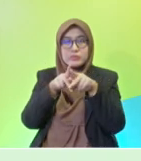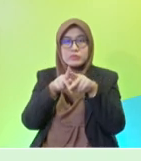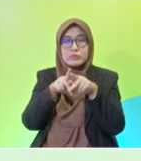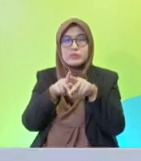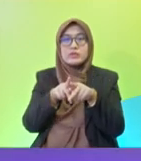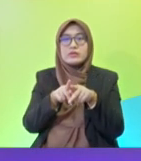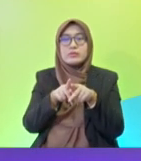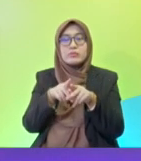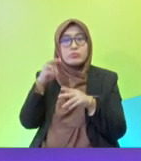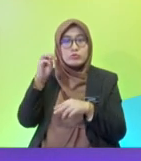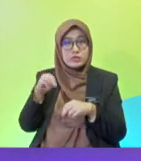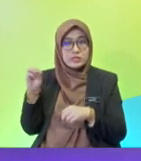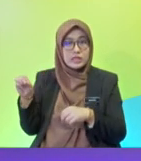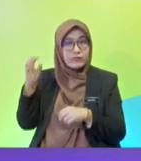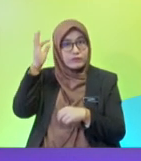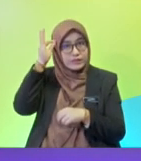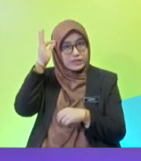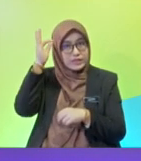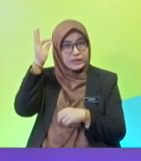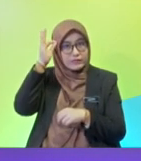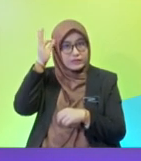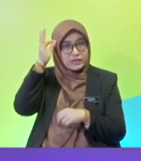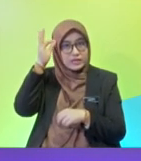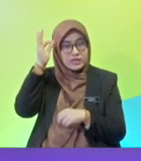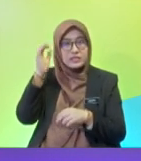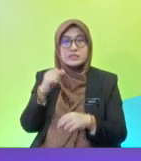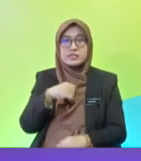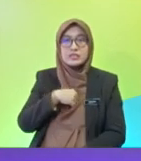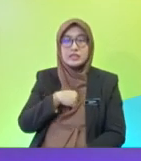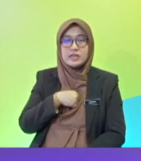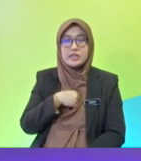ah jadi bagaimana caranya tekan macam